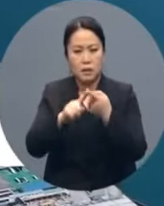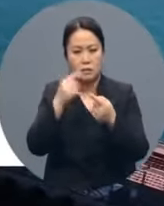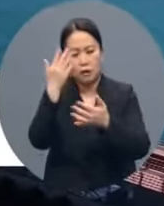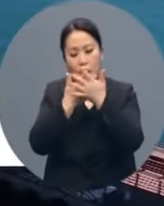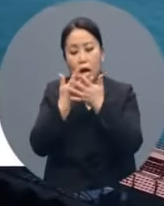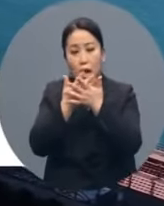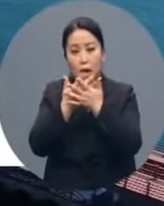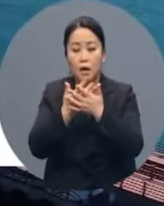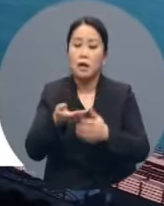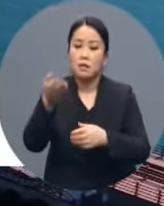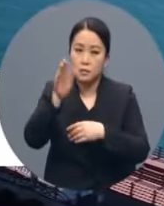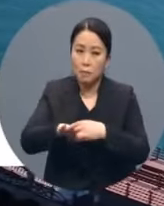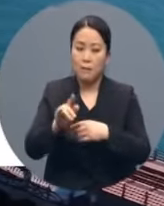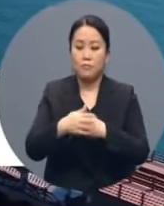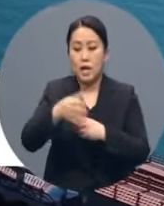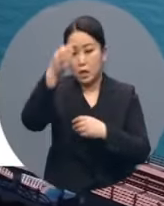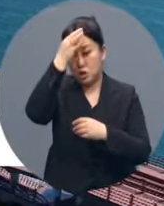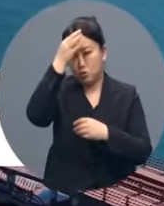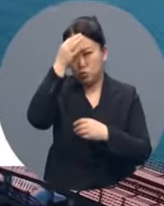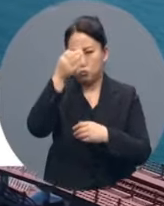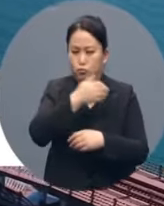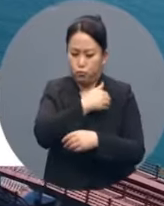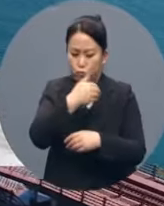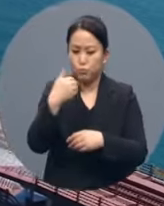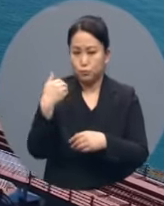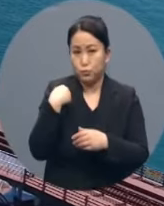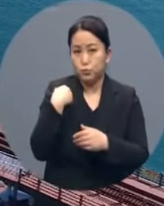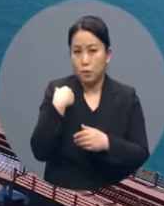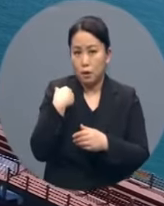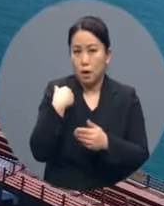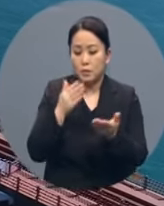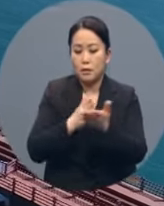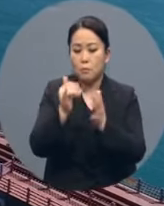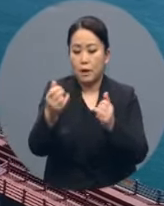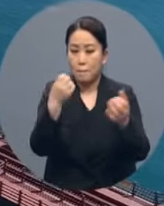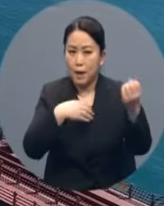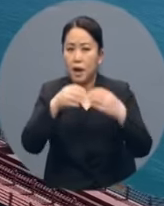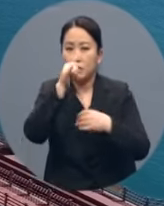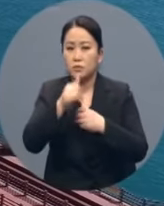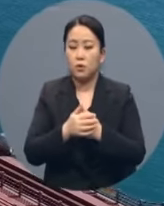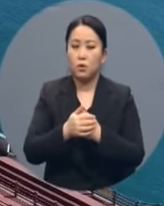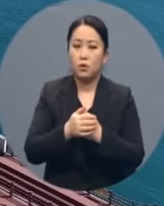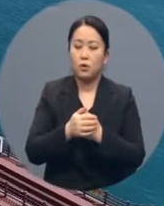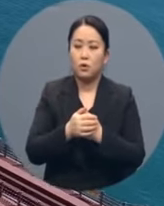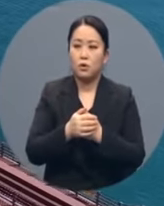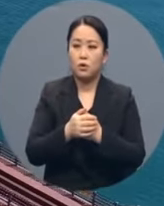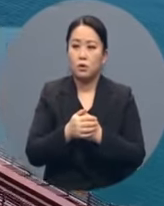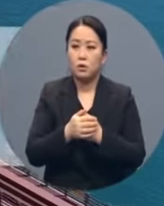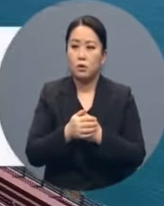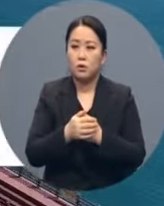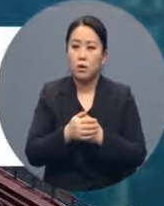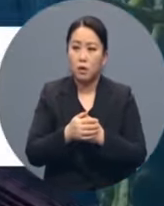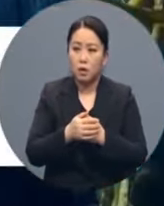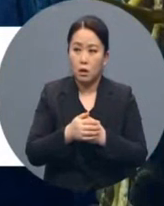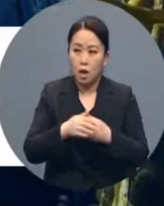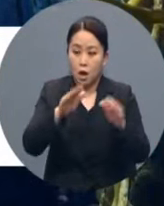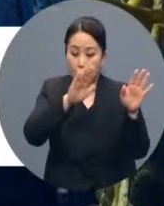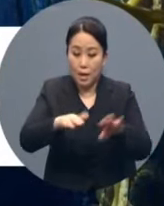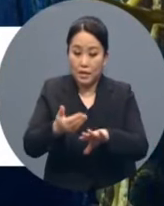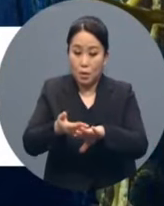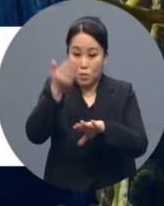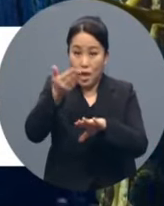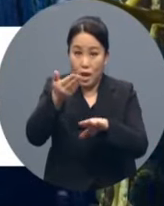큽니다. 반면 기술력은 충분하다는 전문가들의 의견도 있습니다. 플로팅 구조물에 대한